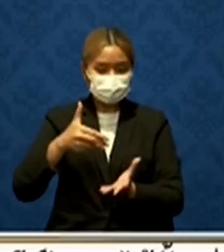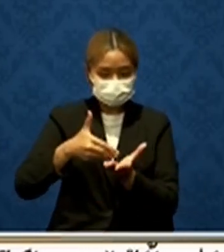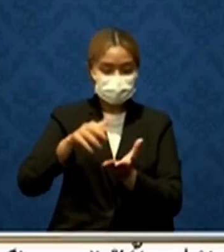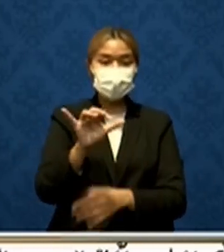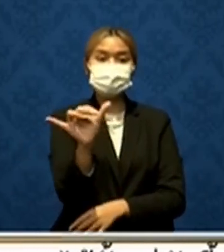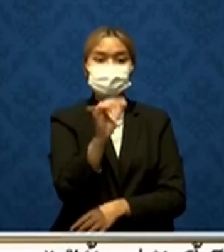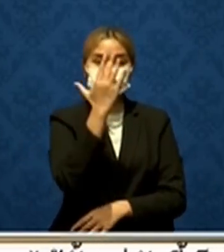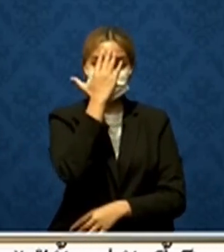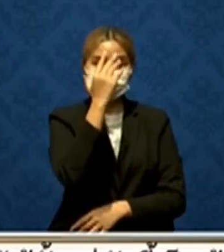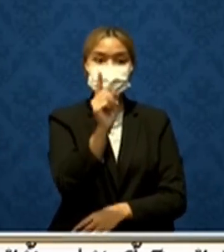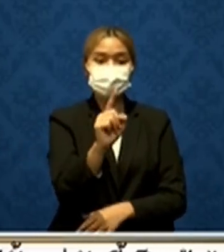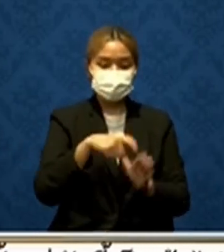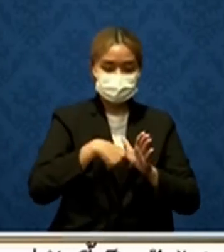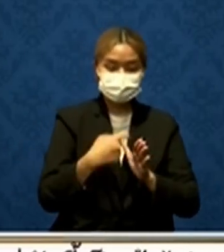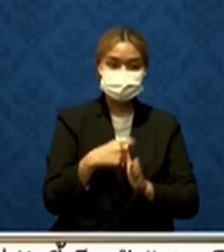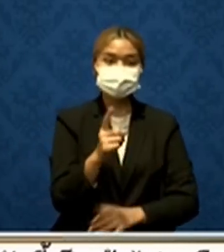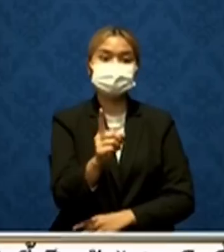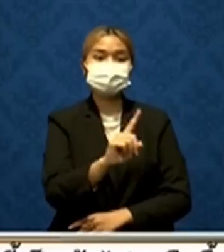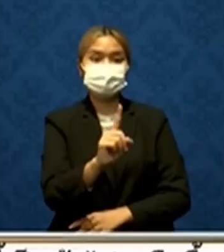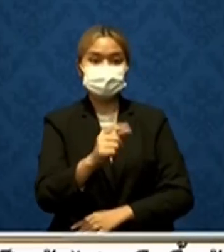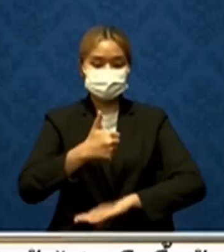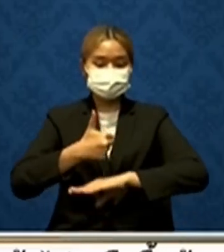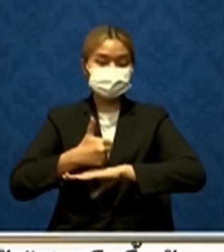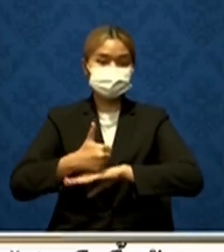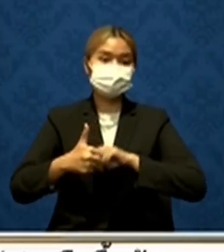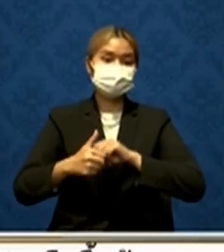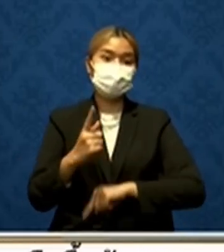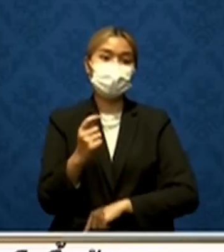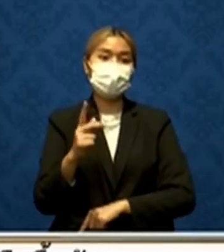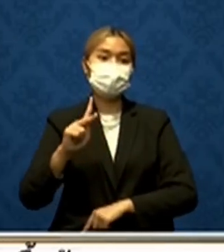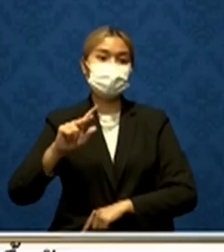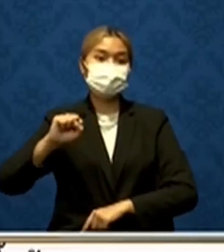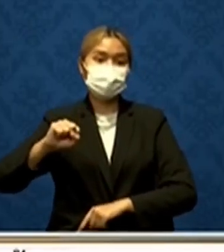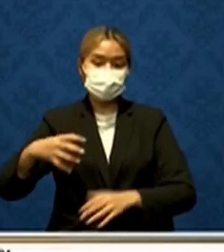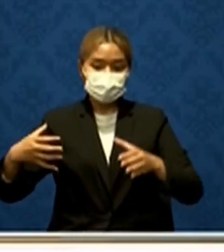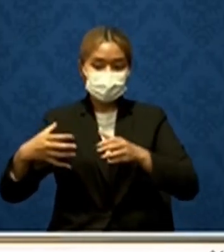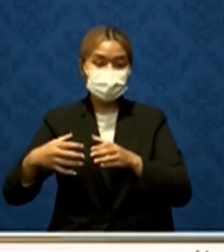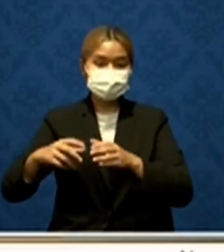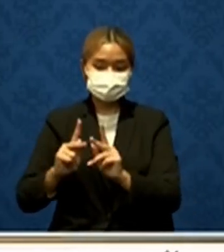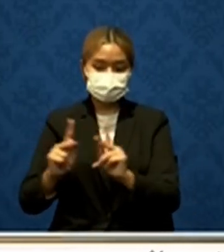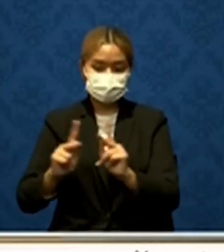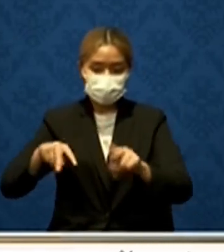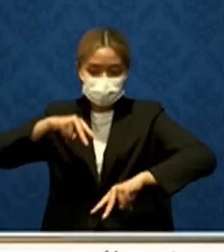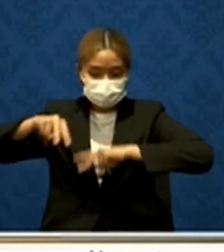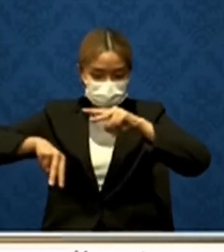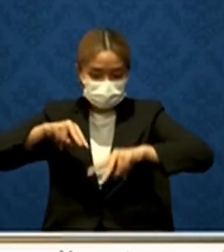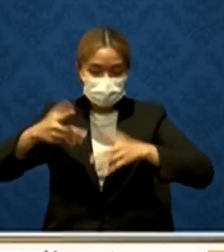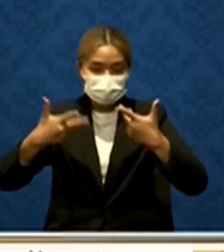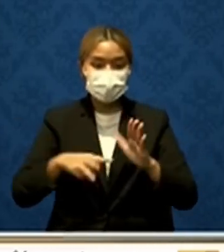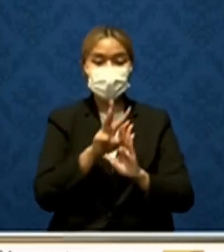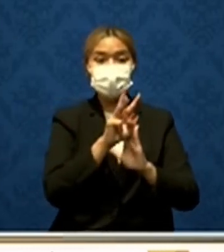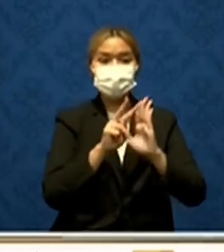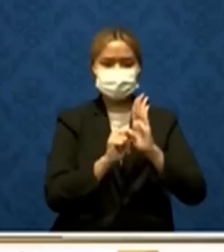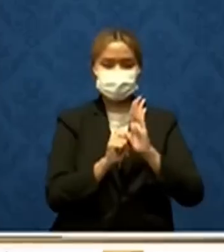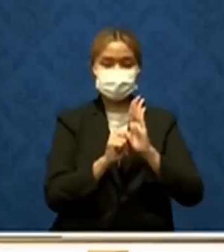เพราะว่าบังเอิญถ้าพูดในการอ.ก.ค.ศ.ตั้งกรรมการสอบที่โทษทางที่ในเสร็จ